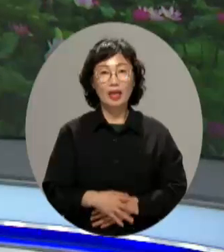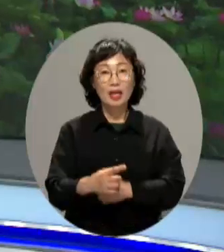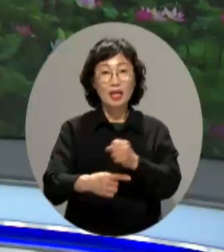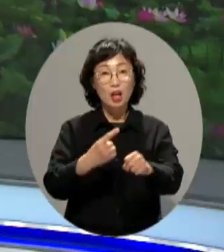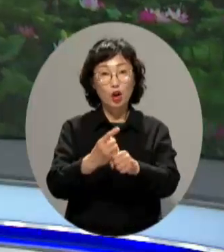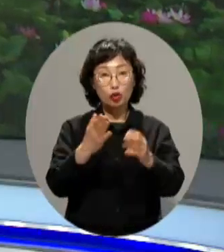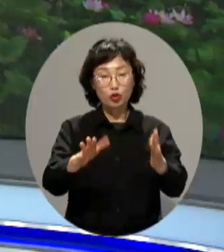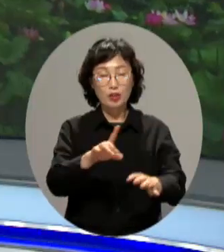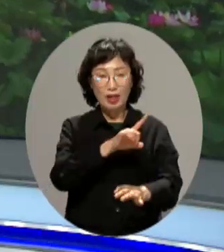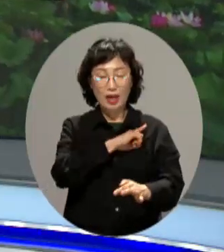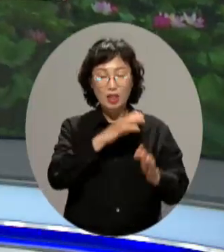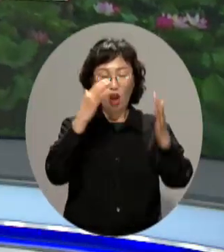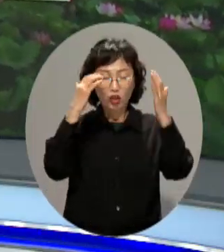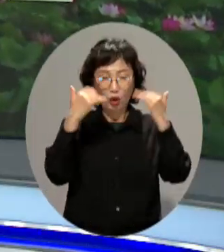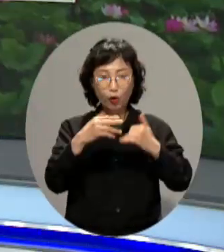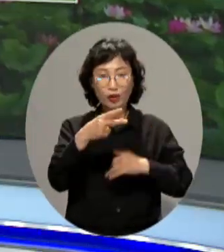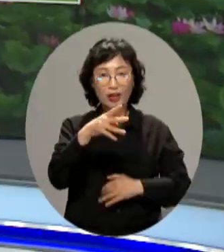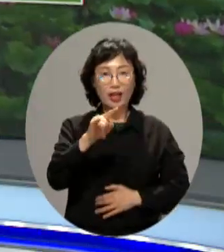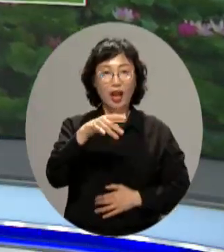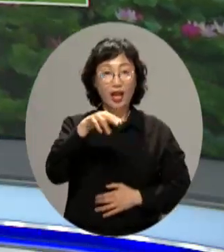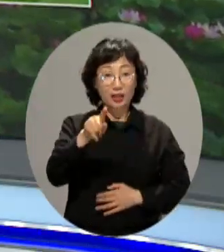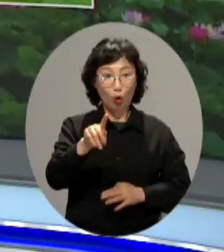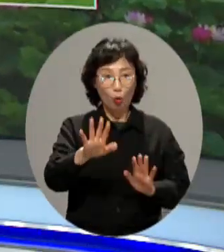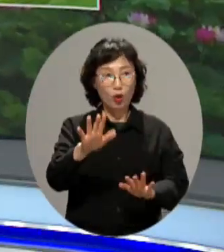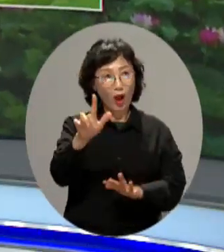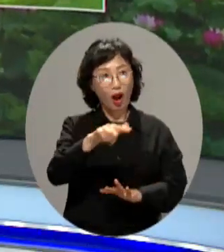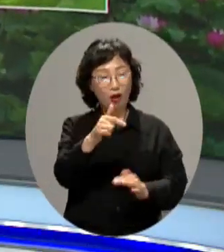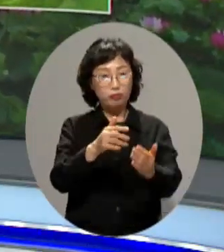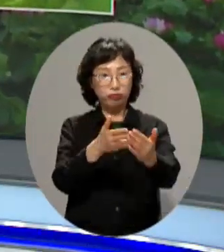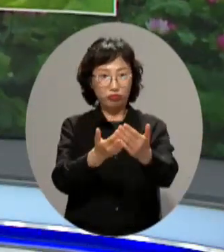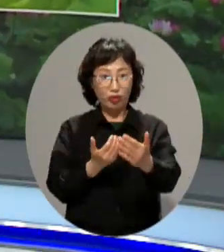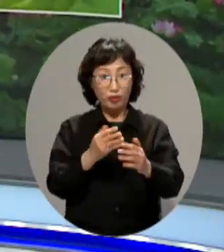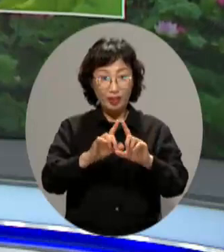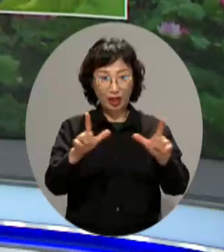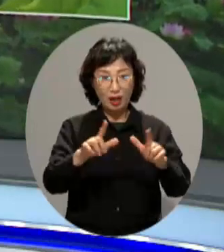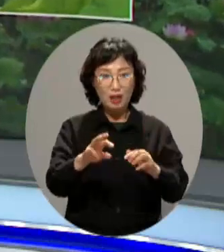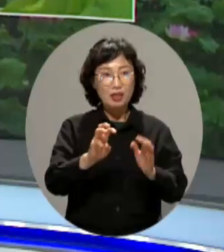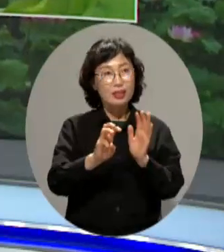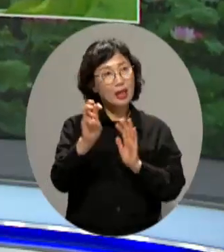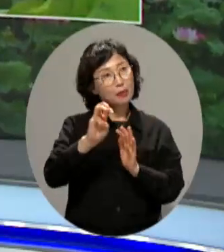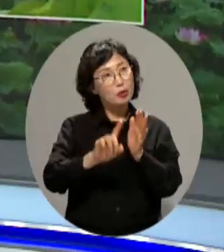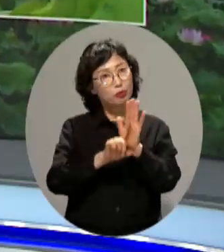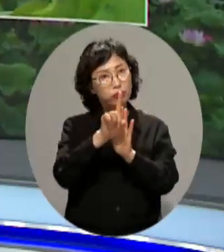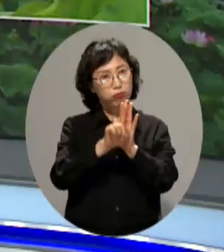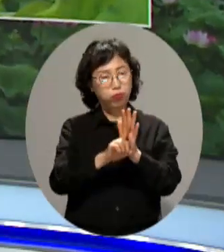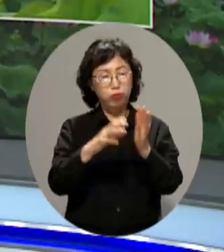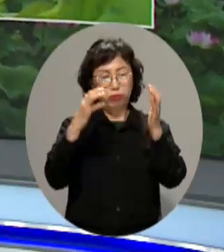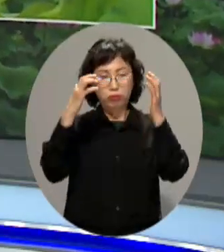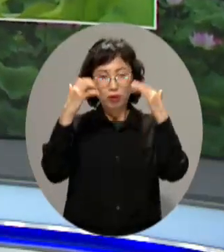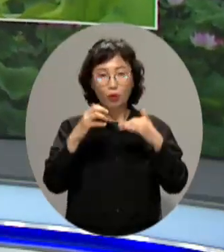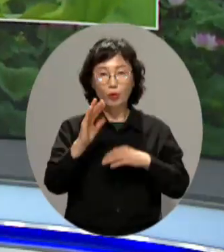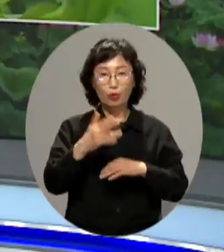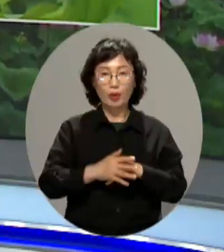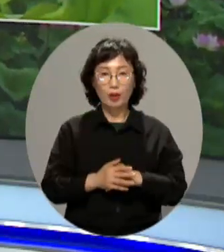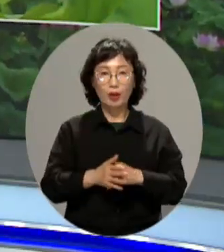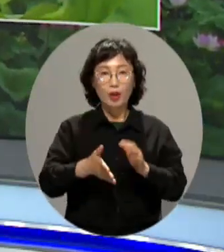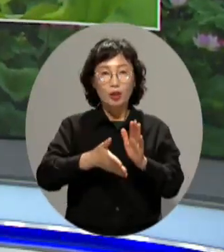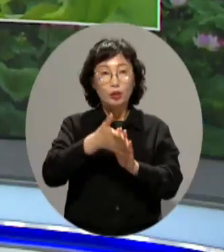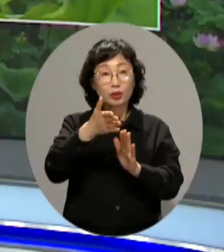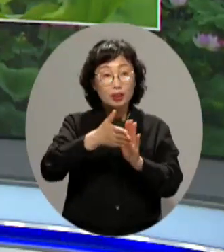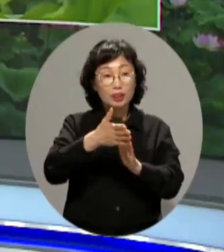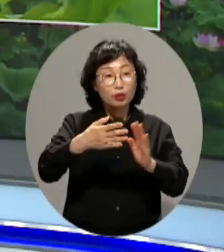1년 중 가장 덥다는 대설을 하루 앞둔 오늘 30도 안팎의 무더위가 이어졌습니다. 도심을 벗어난